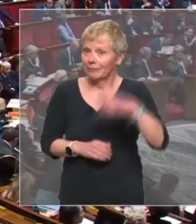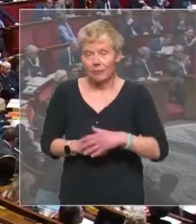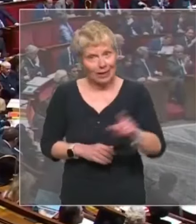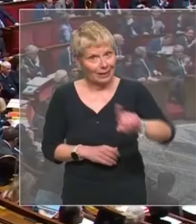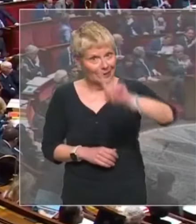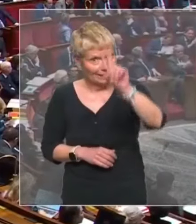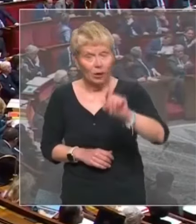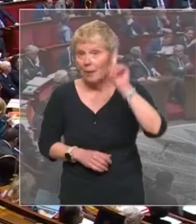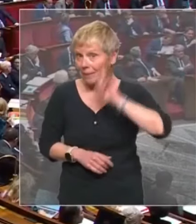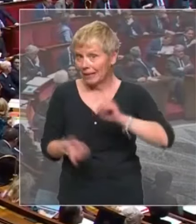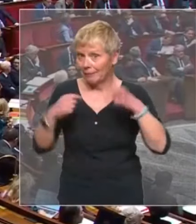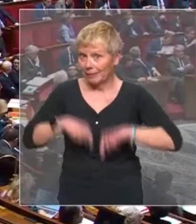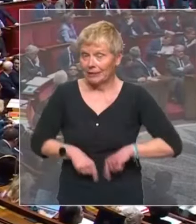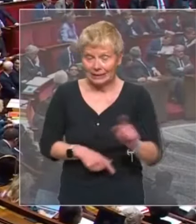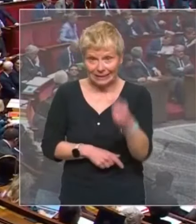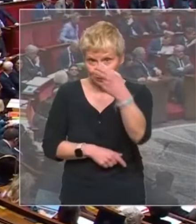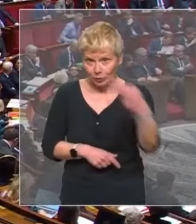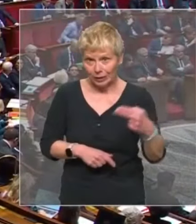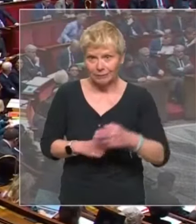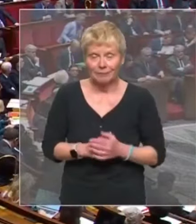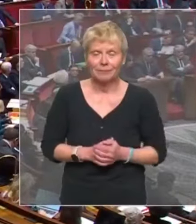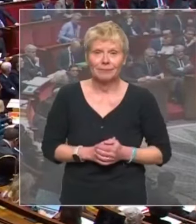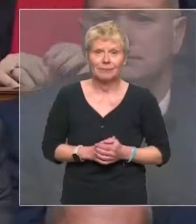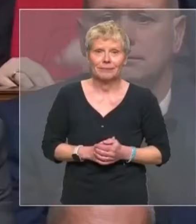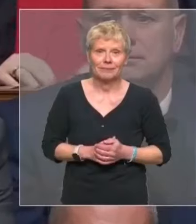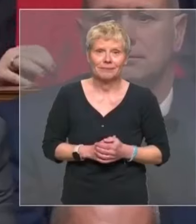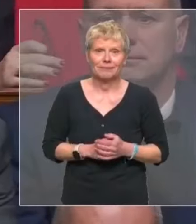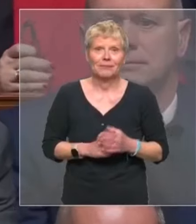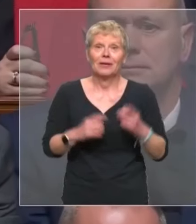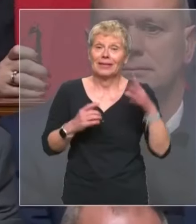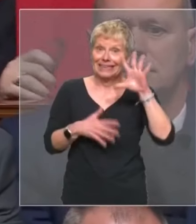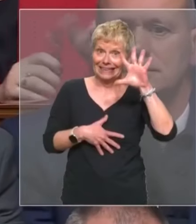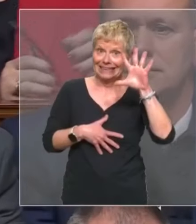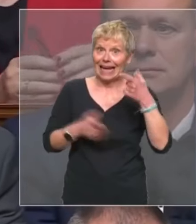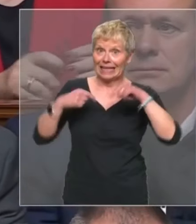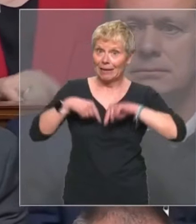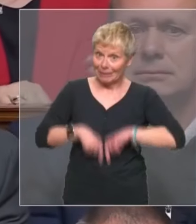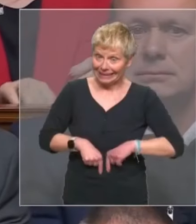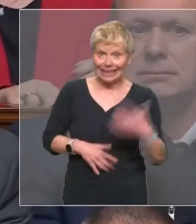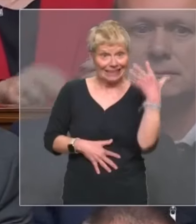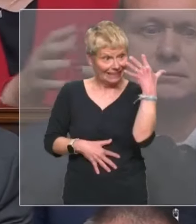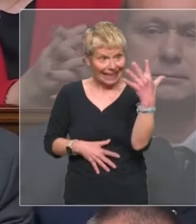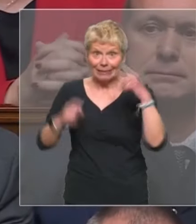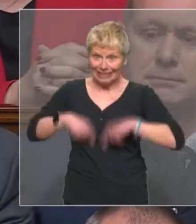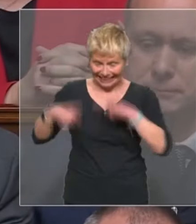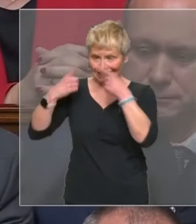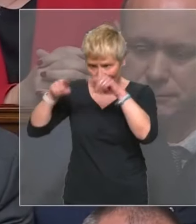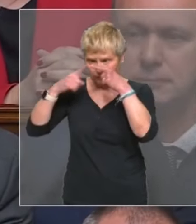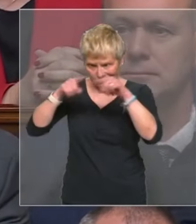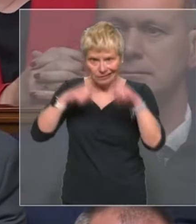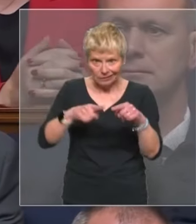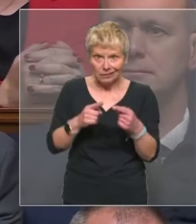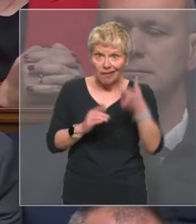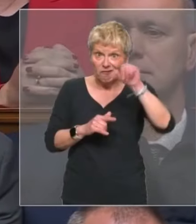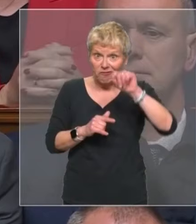ma questionade à madame la ministre de l'Éducation nationale ministres oui ministres différents en moins de